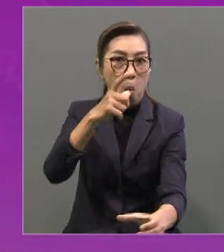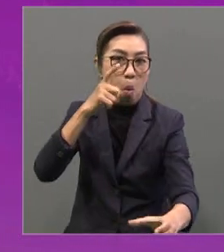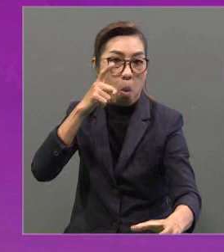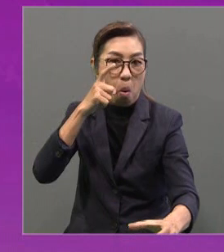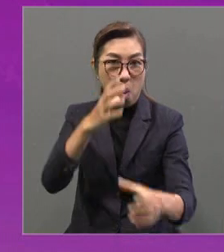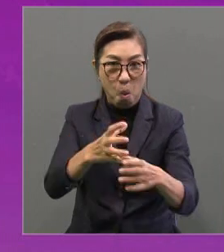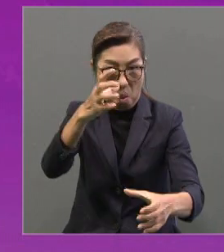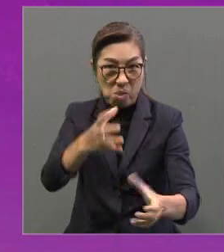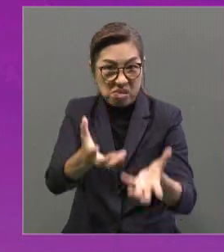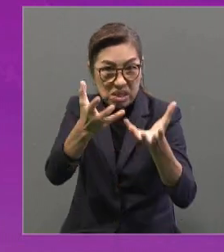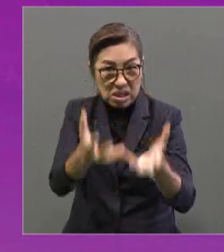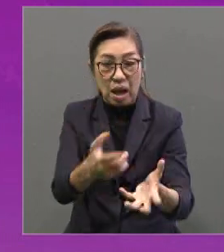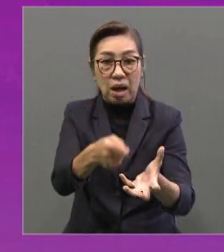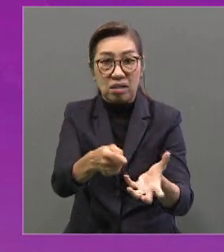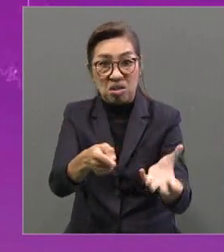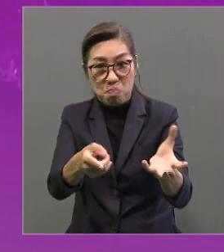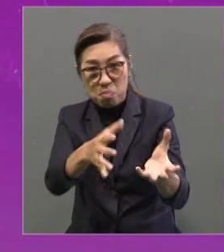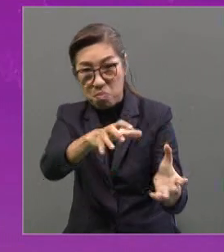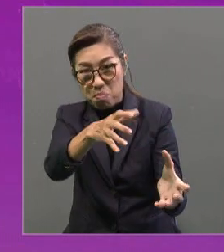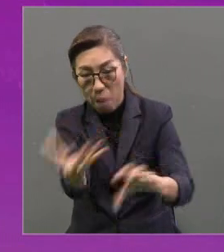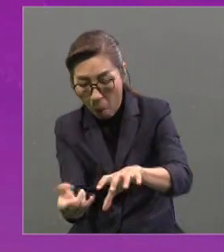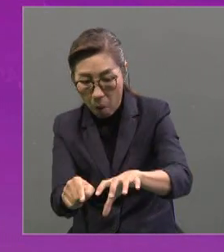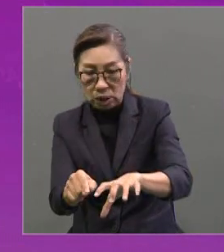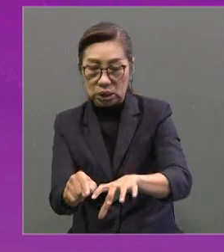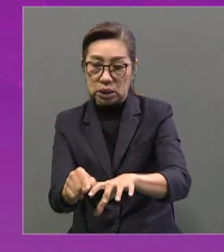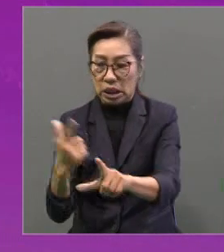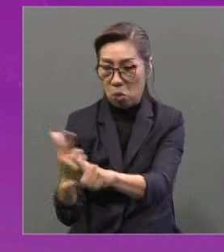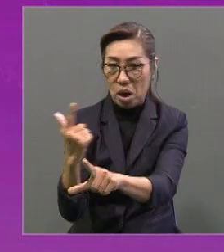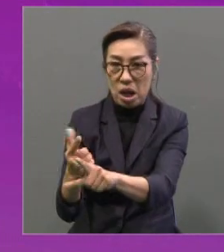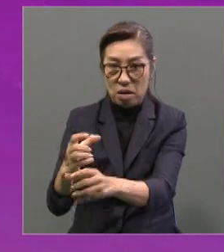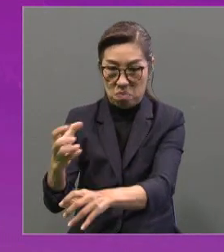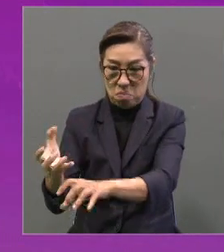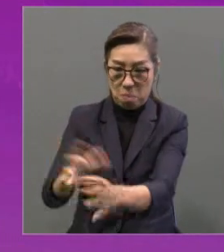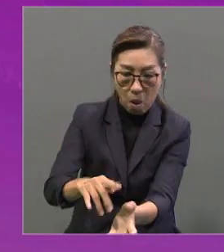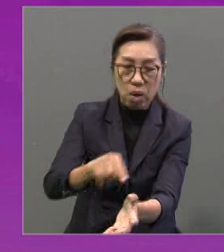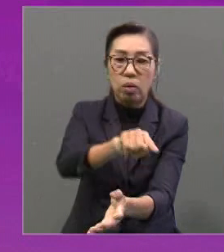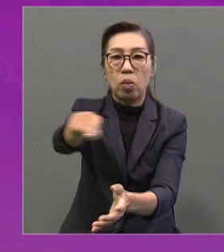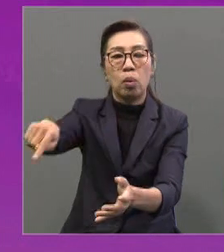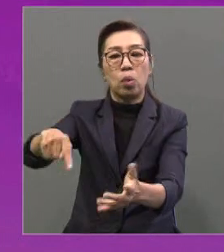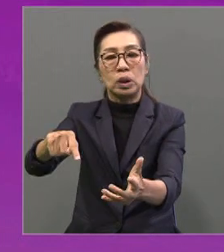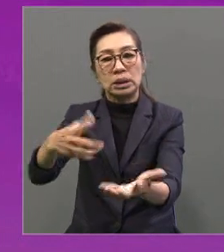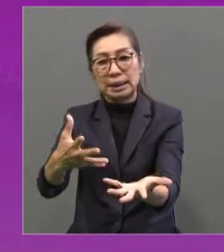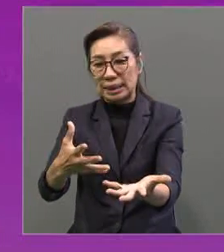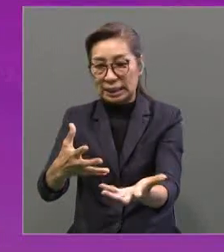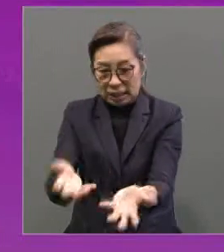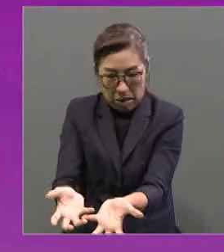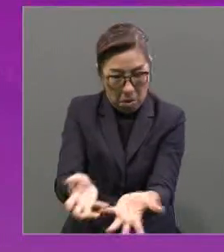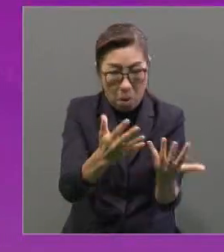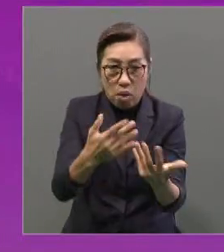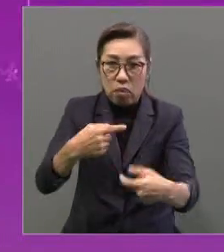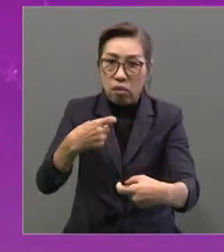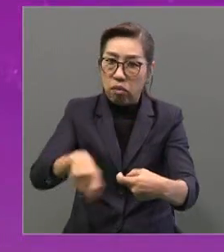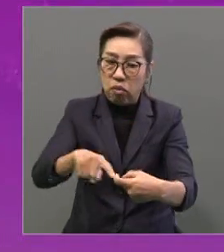หญ่มีน้ำหนักเยอ ะ ถูกไหมครับทั้งโครงสร้างเหล็กต่างๆที่จะยึดในส่วนของแท่งปูนต่างๆด้วยเนี่ยน